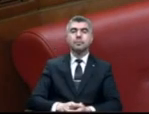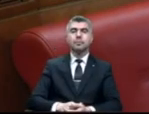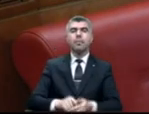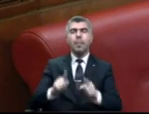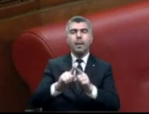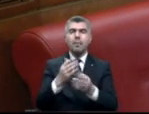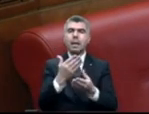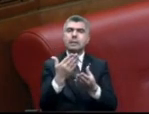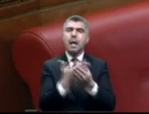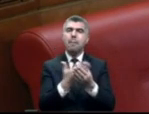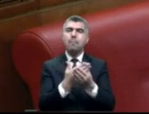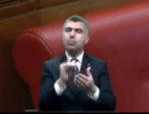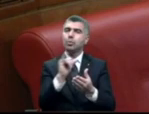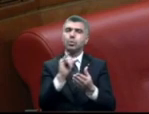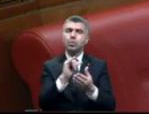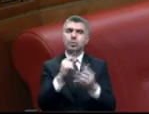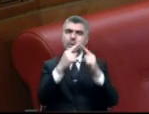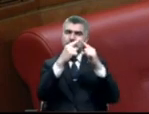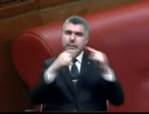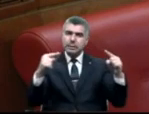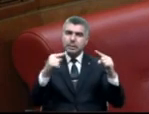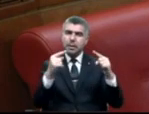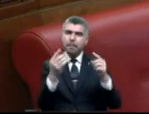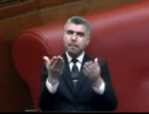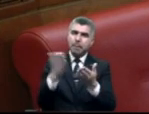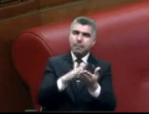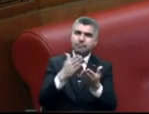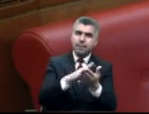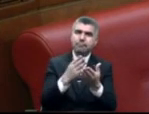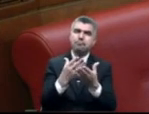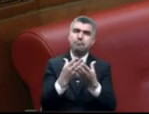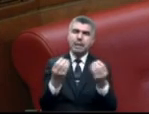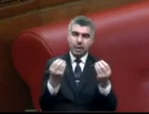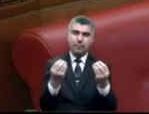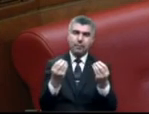فنرجعوا للسبب ديال التلاشي ديال الأعمدة الكهربائية والسقوط ديالها. فهذا كيف ما كتعرفوا كيرجع